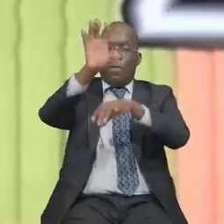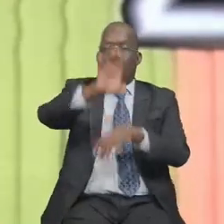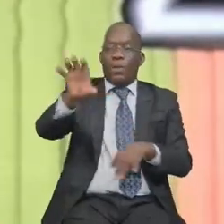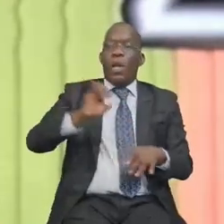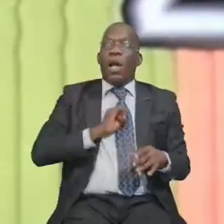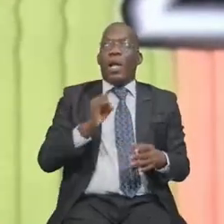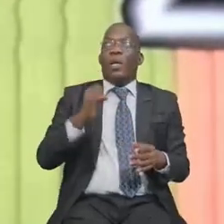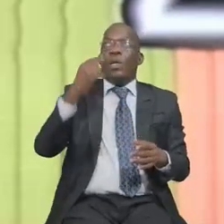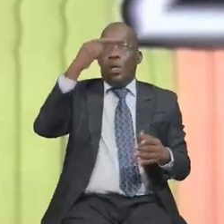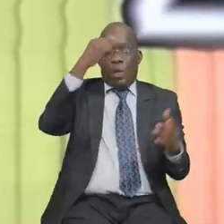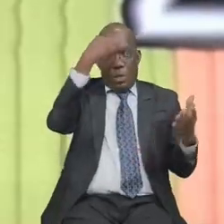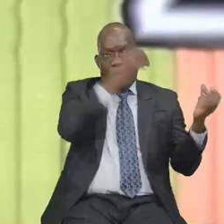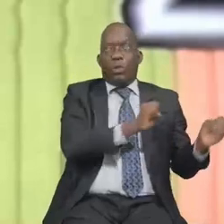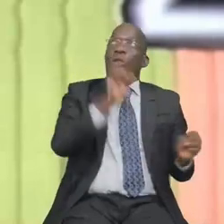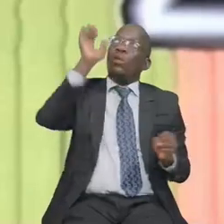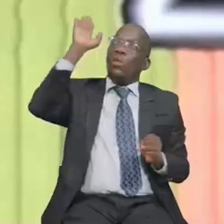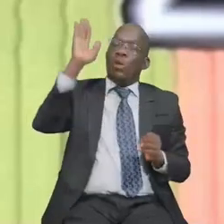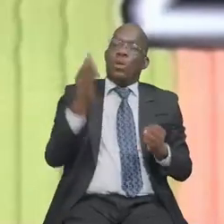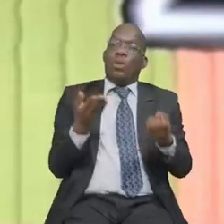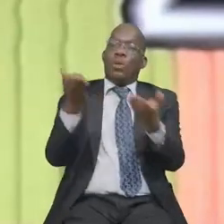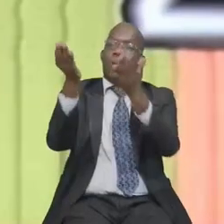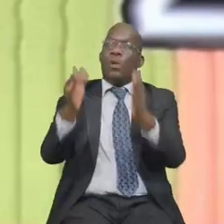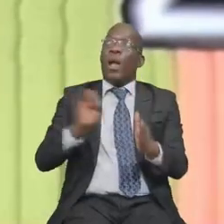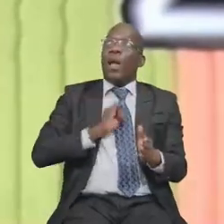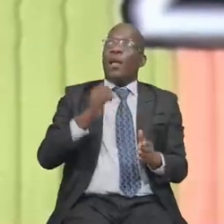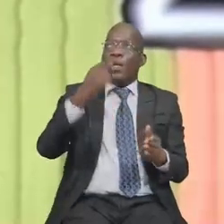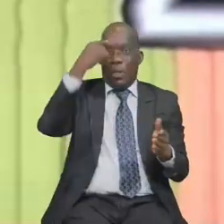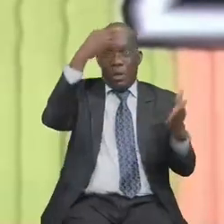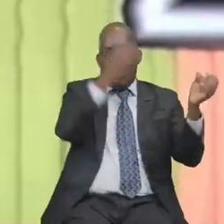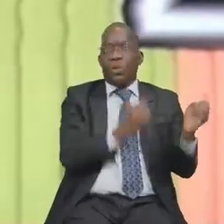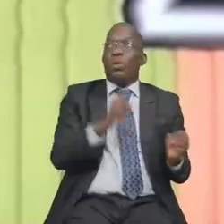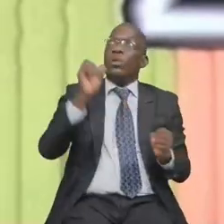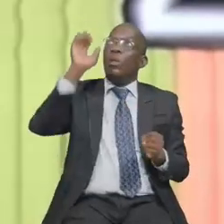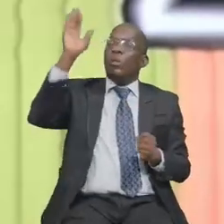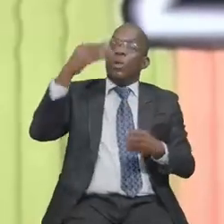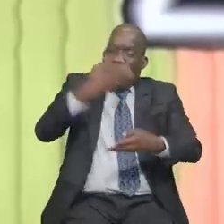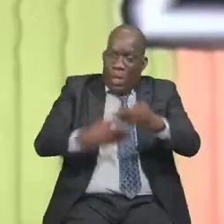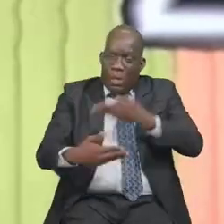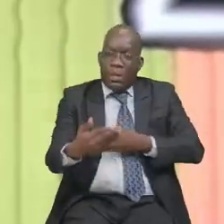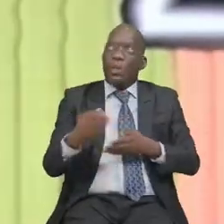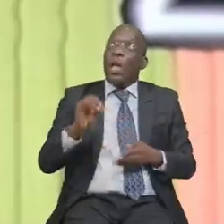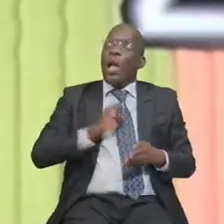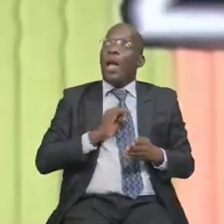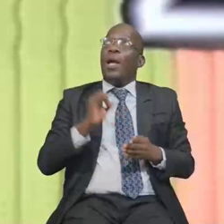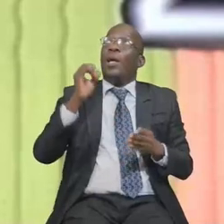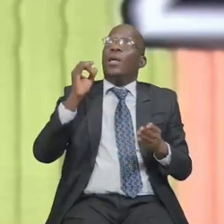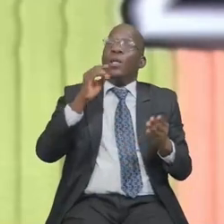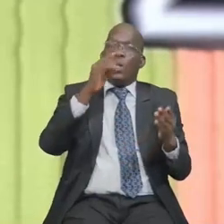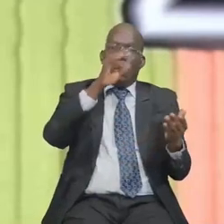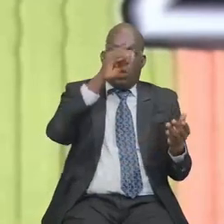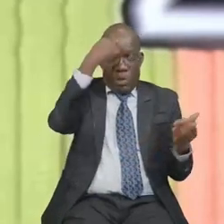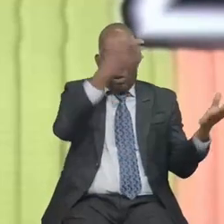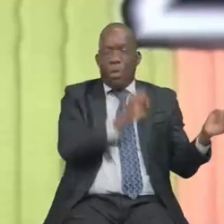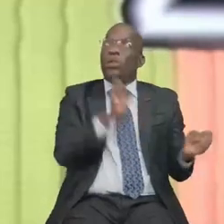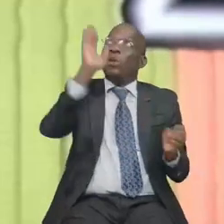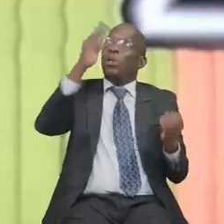je me confie à ton sacrifice. Je fais confiance à ta substitution. Je me confie